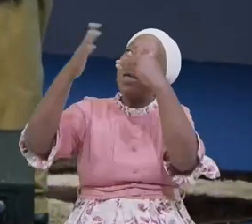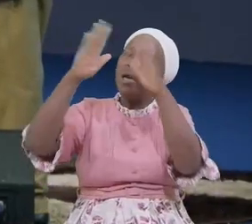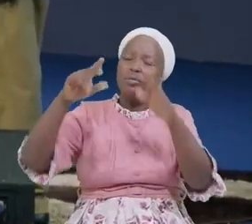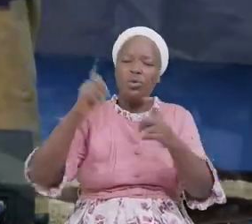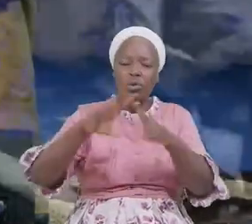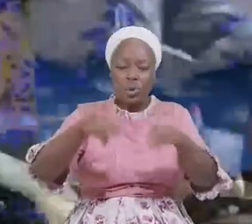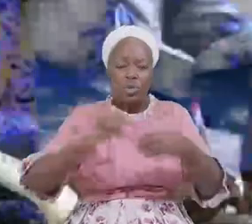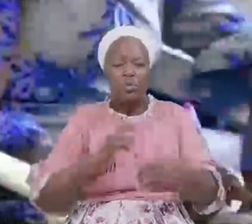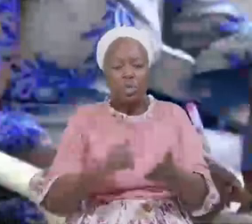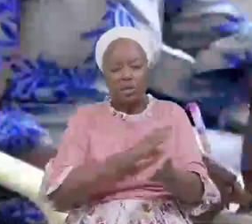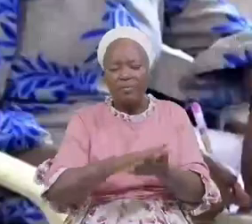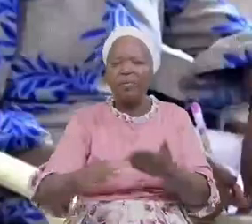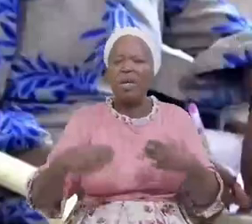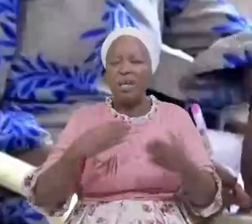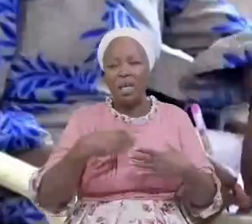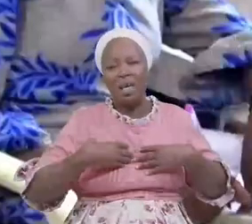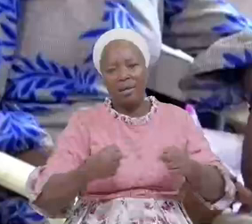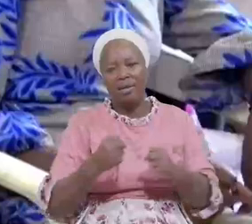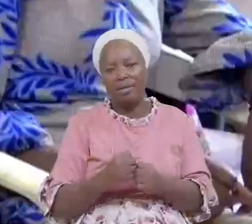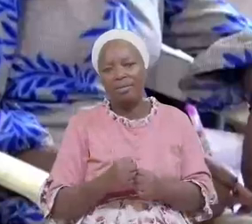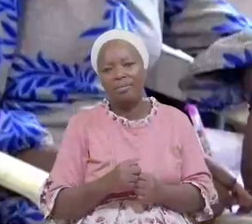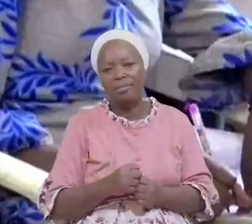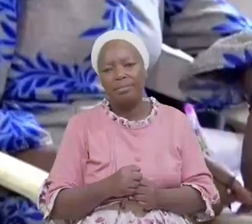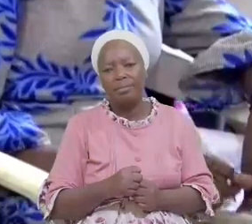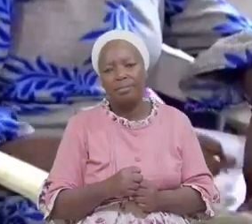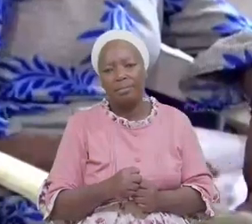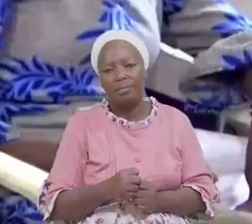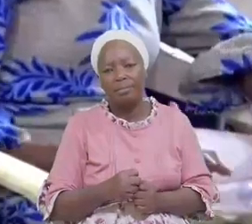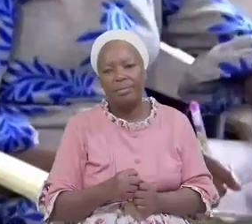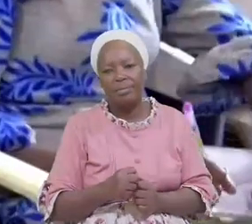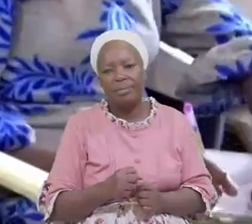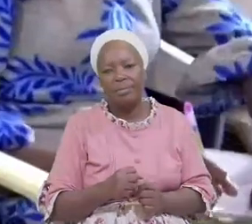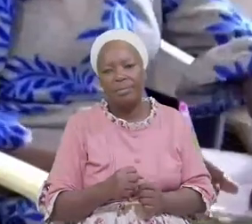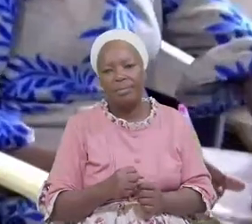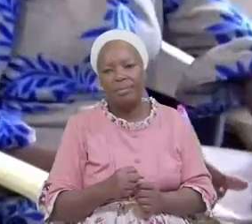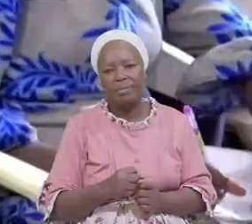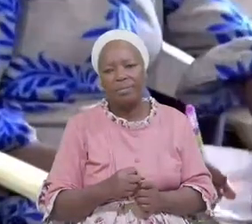Et si nous croyons que Dieu envoie Jésus-Christ pour nous envoyer le secours céleste.